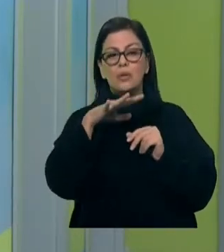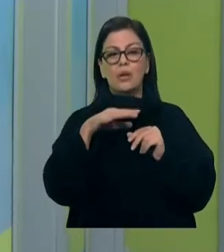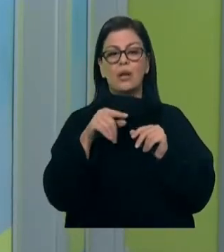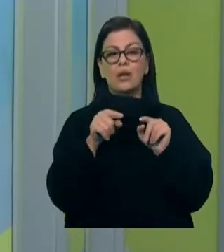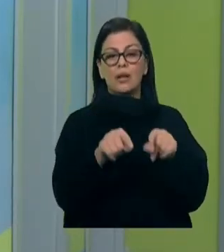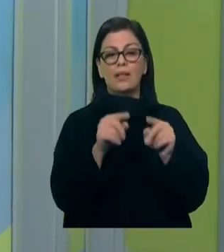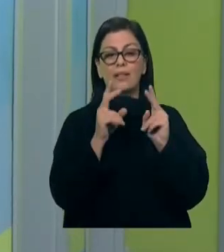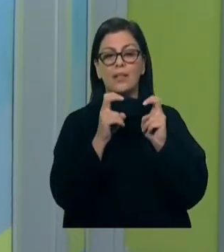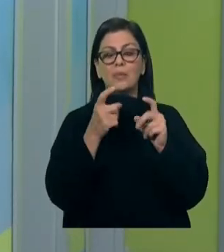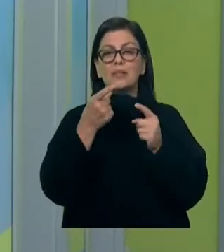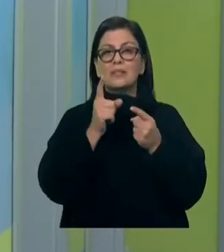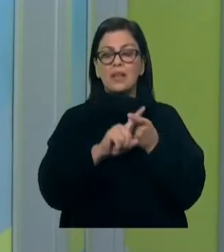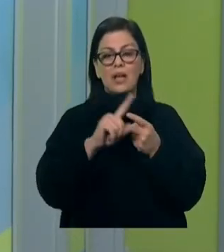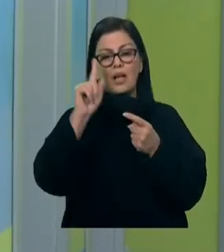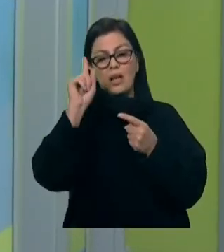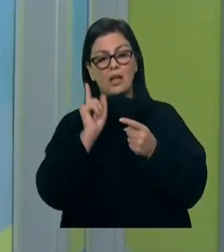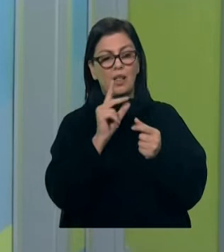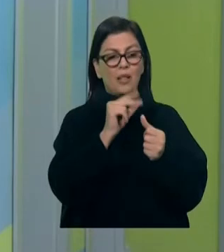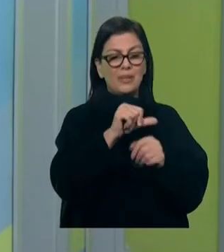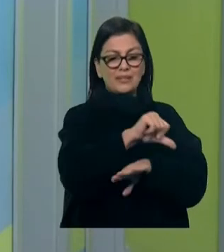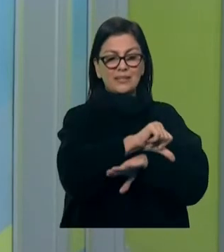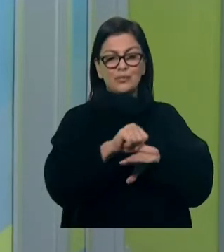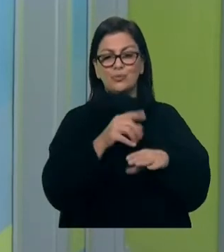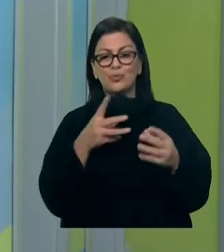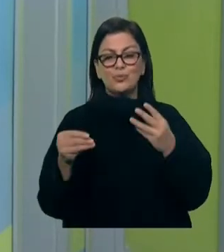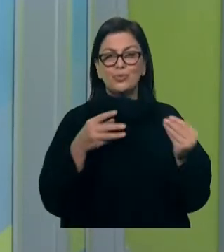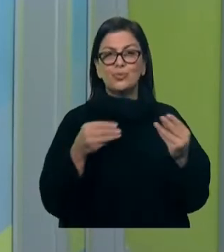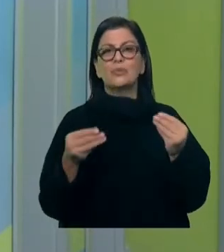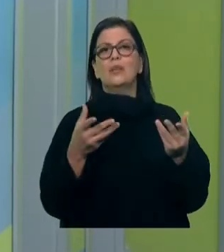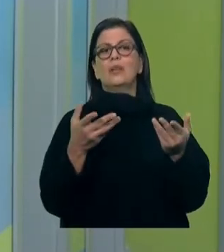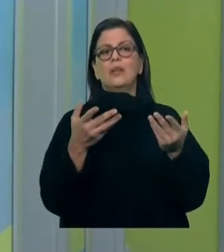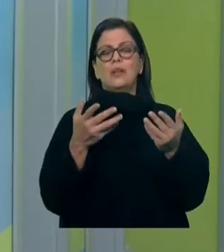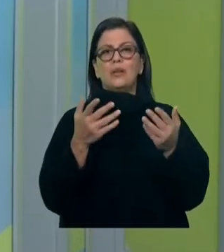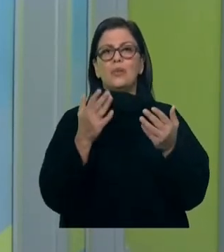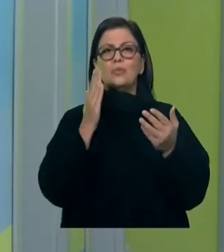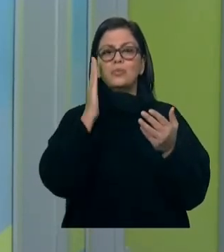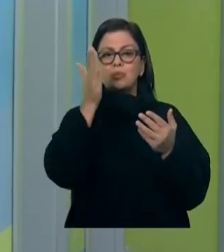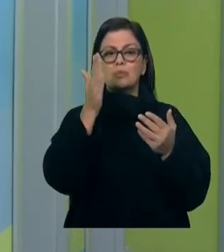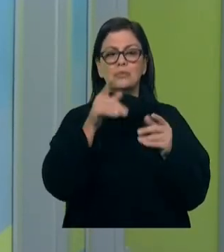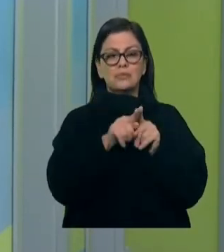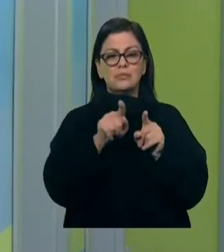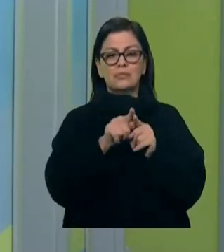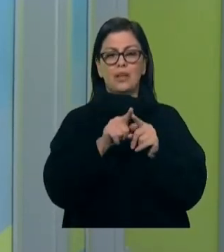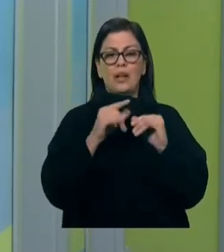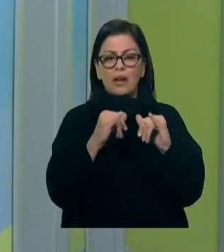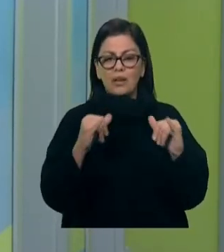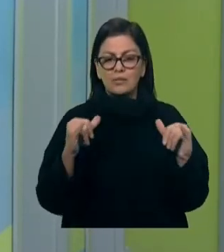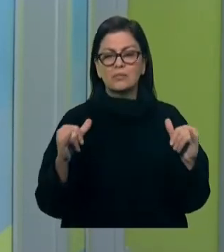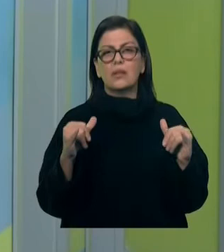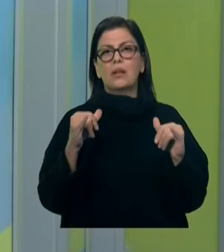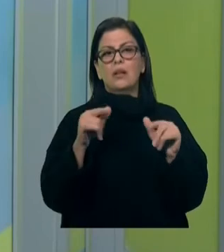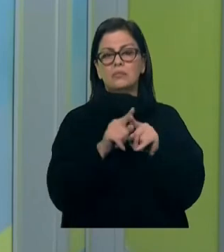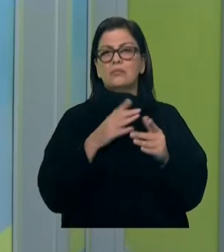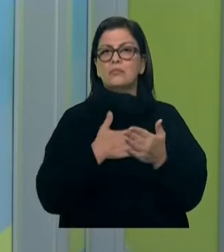prosesinin Azərbaycan ilə Ermənistan arasında bu sərhədlərin müəyyənləşdirilməsi prosesinin bir parçası olma rolunda çıxış eləyir. Azərbaycan ilə